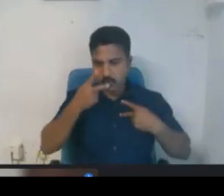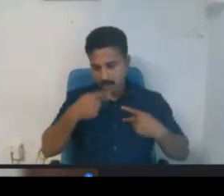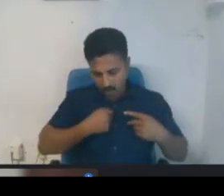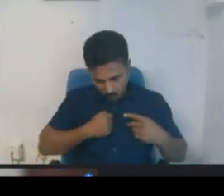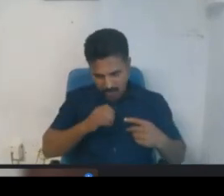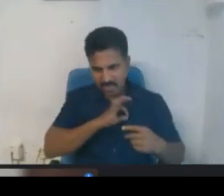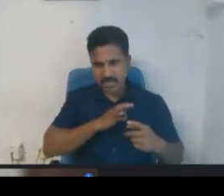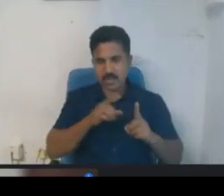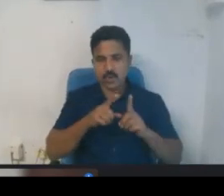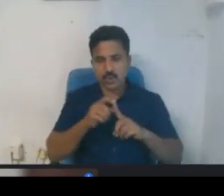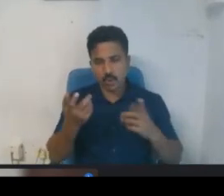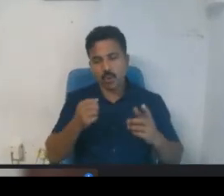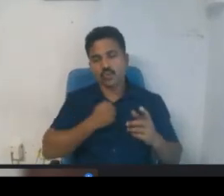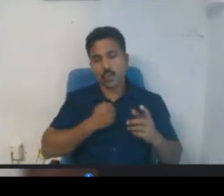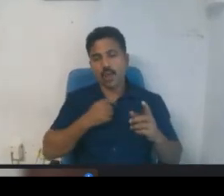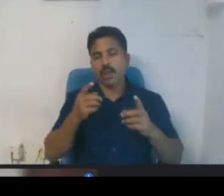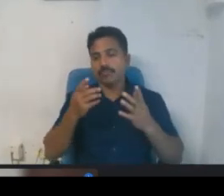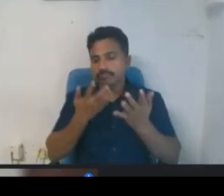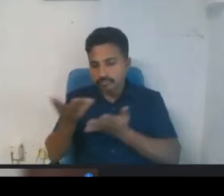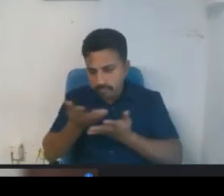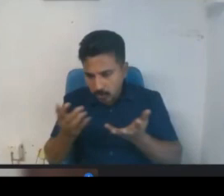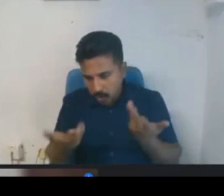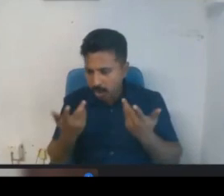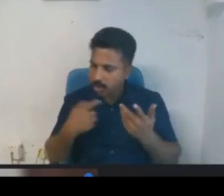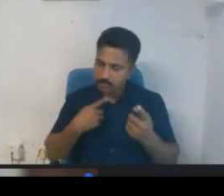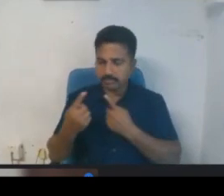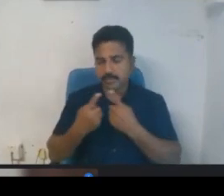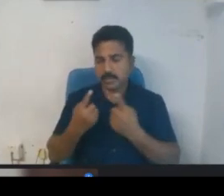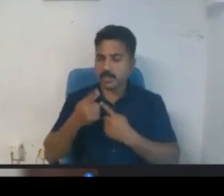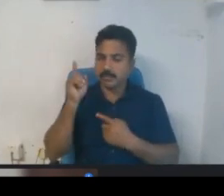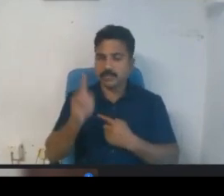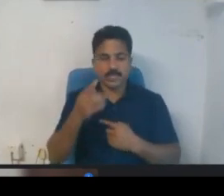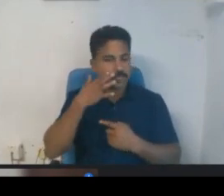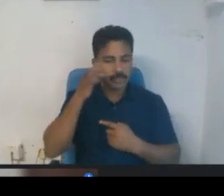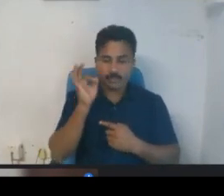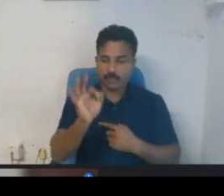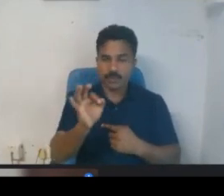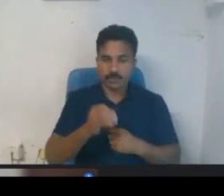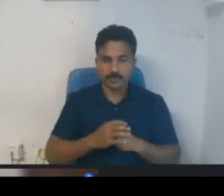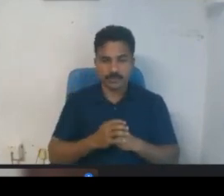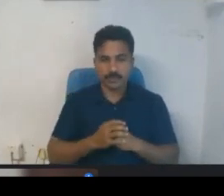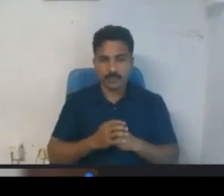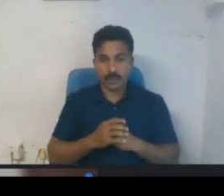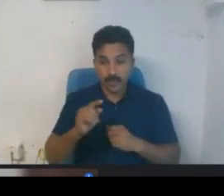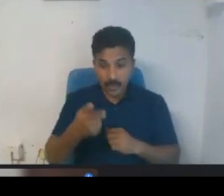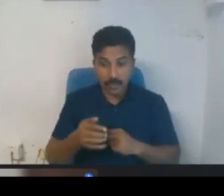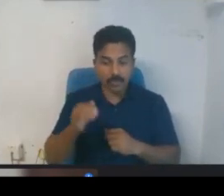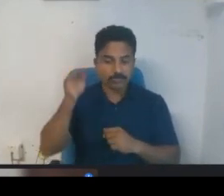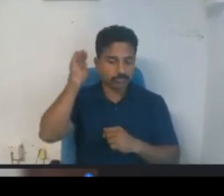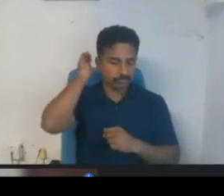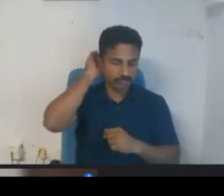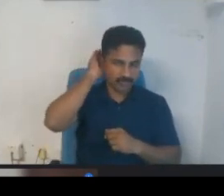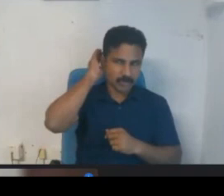എന്തെങ്കിലും കാര്യങ്ങൾ നിങ്ങൾക്ക് പറയാൻ പറ്റുന്നുണ്ടെന്നെങ്കിൽ നിങ്ങൾ അത് കൃത്യമായി സംസാരിക്കുക എന്നുള്ളതാണ്. പിന്നെ ഒരു ലിസണർ